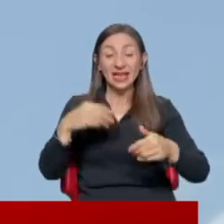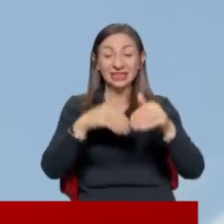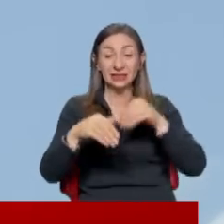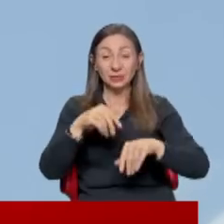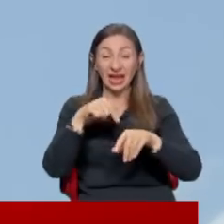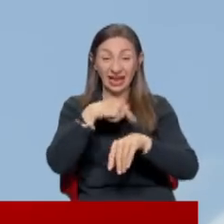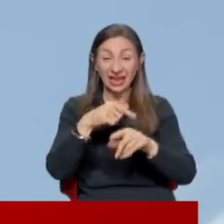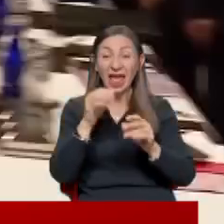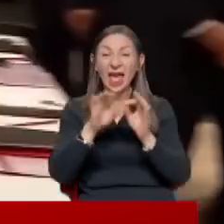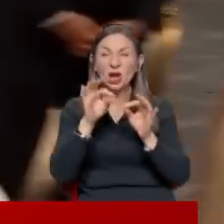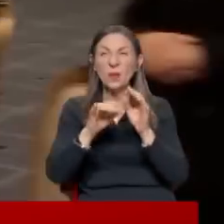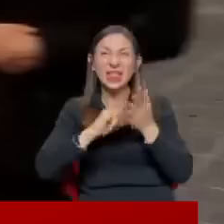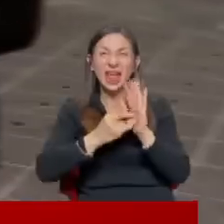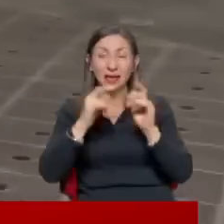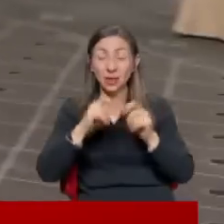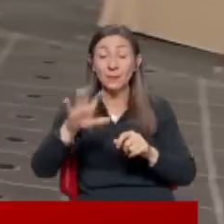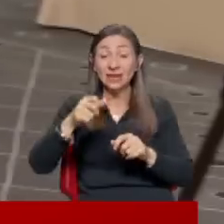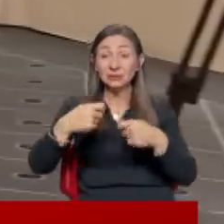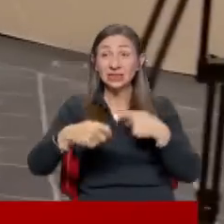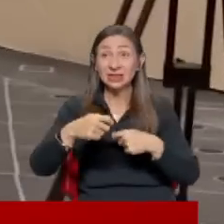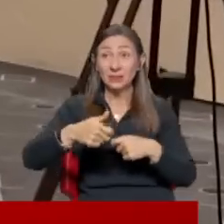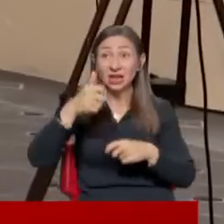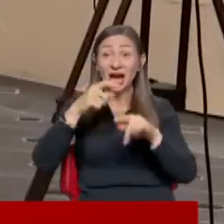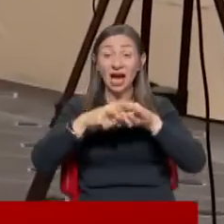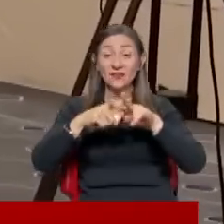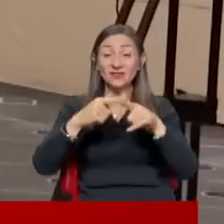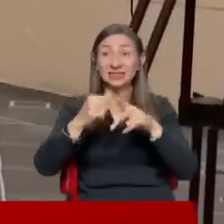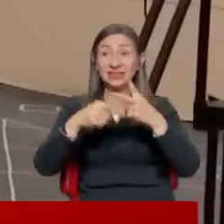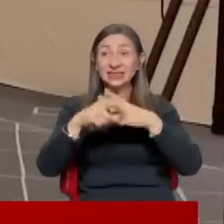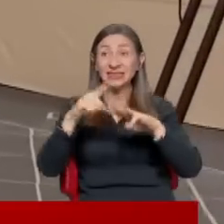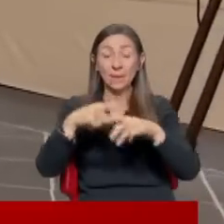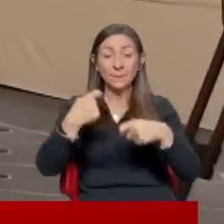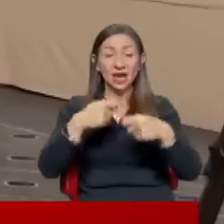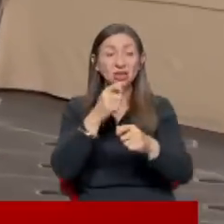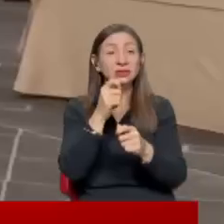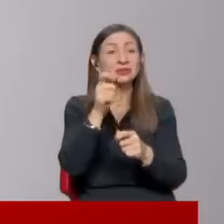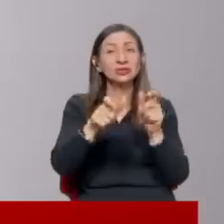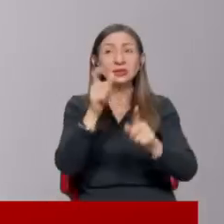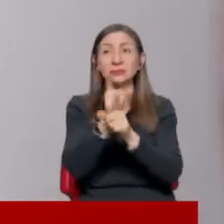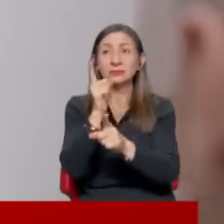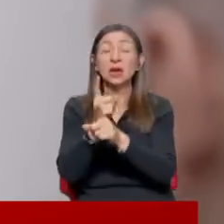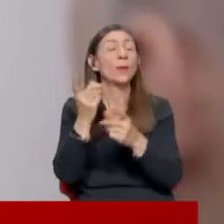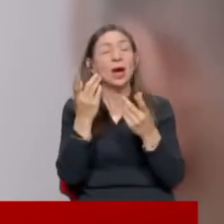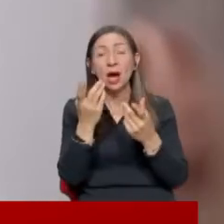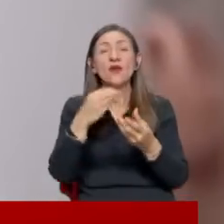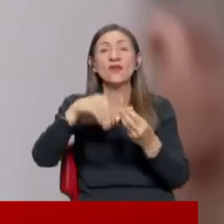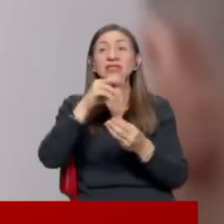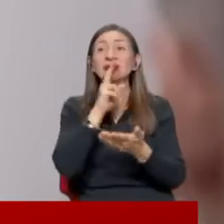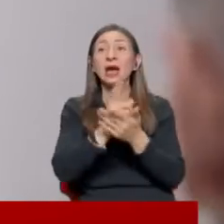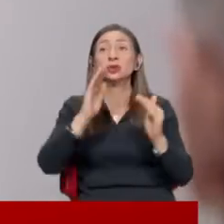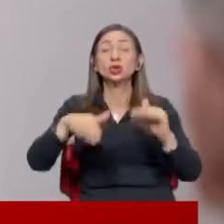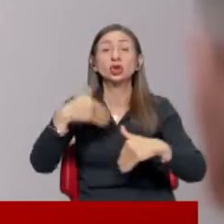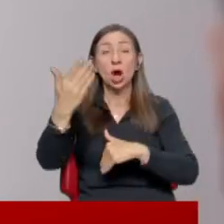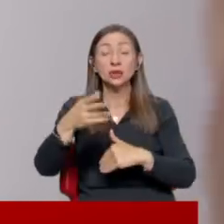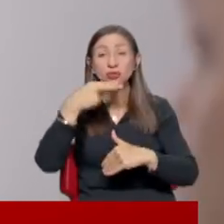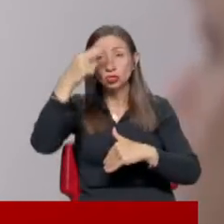kadar ekonomiyi idare etmek. Merkez Bankası Başkanı Hafize Gaye Erkan da bankacılarla görüşecekti ama o görüşme faiz kararı sonrası